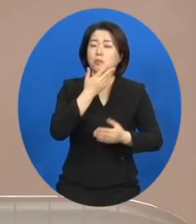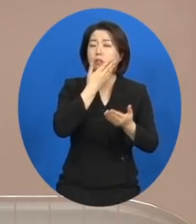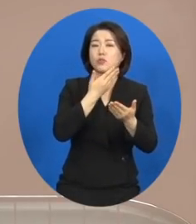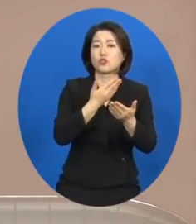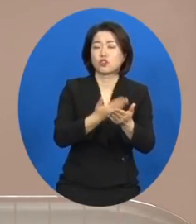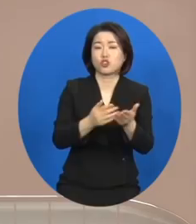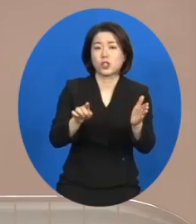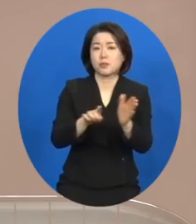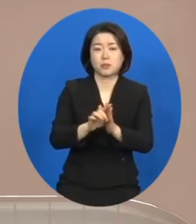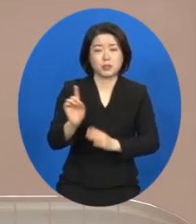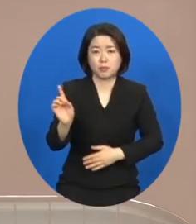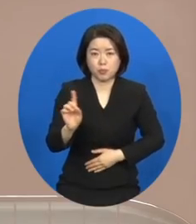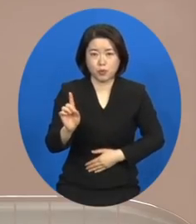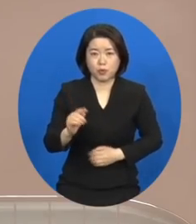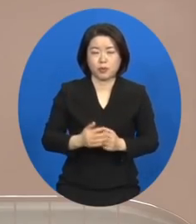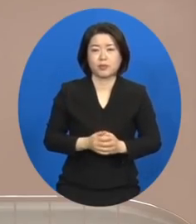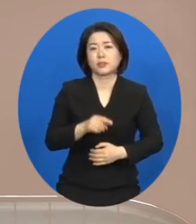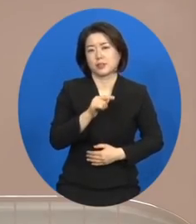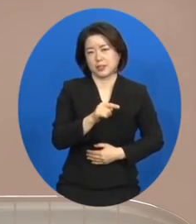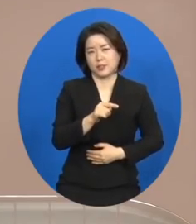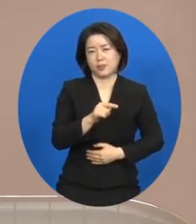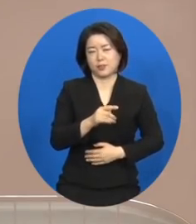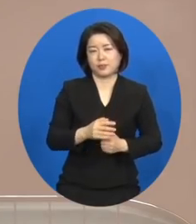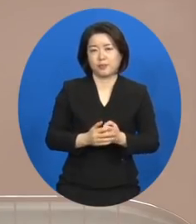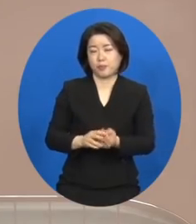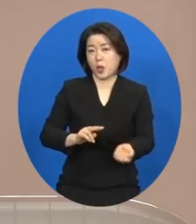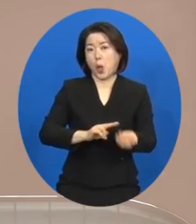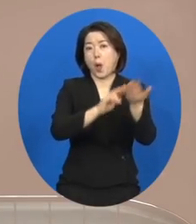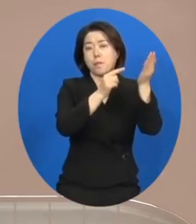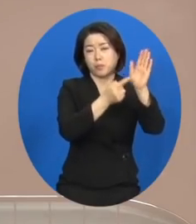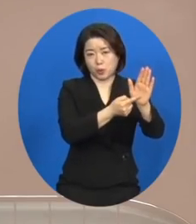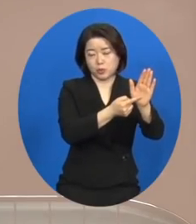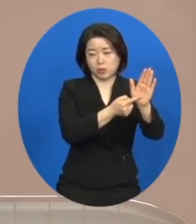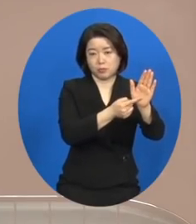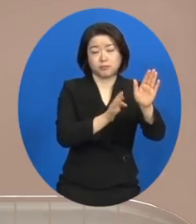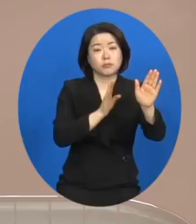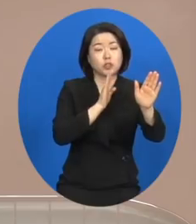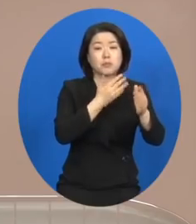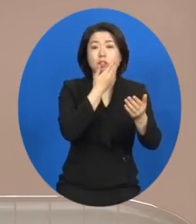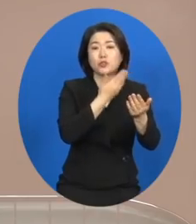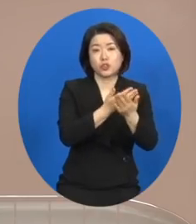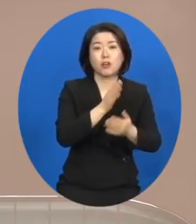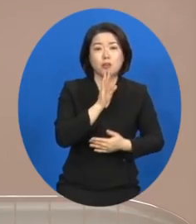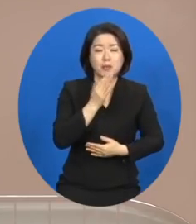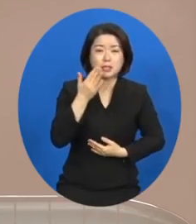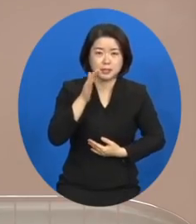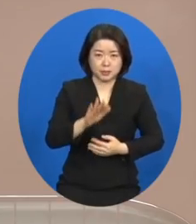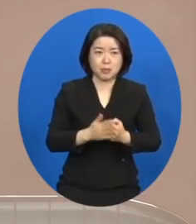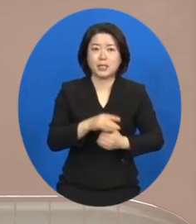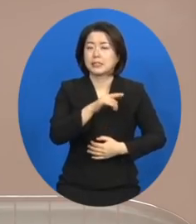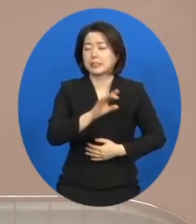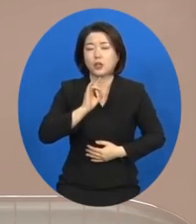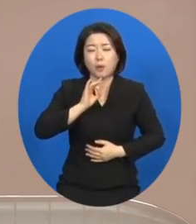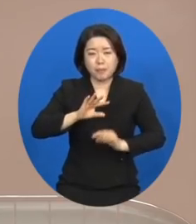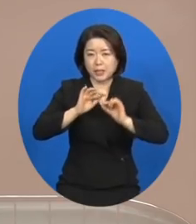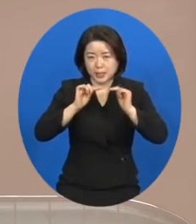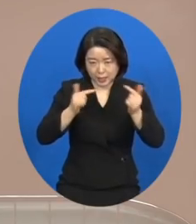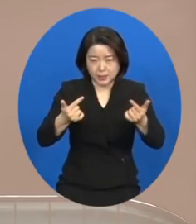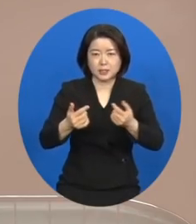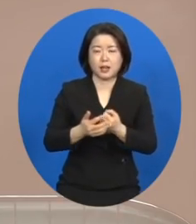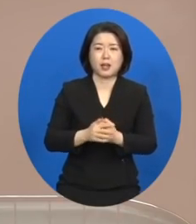하나가 뭐냐면 바로 이겁니다. 표적과 기사 참 중요할 수 있지만 그것만이 아니라